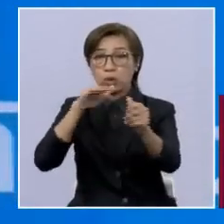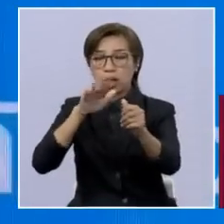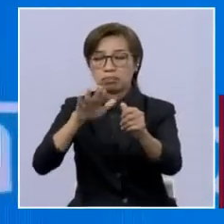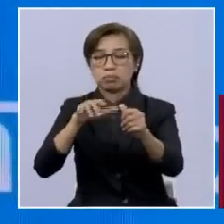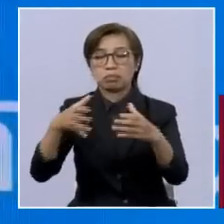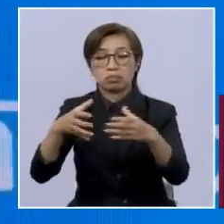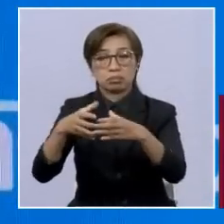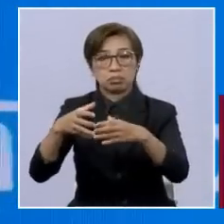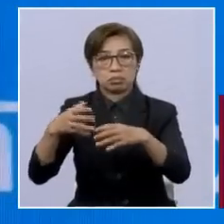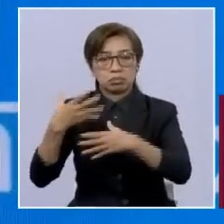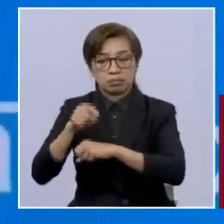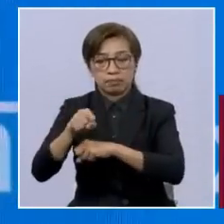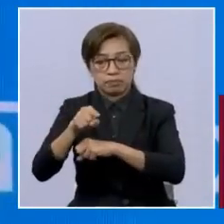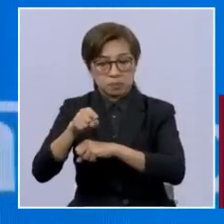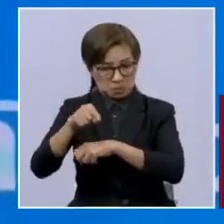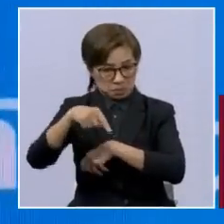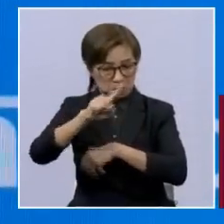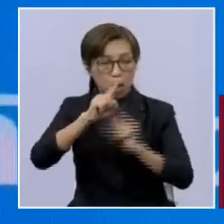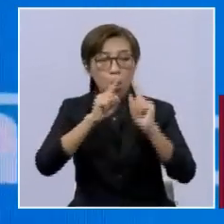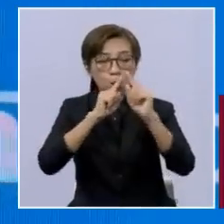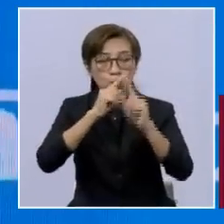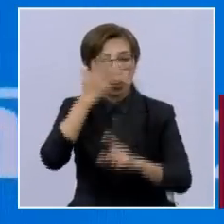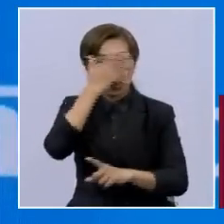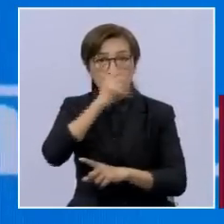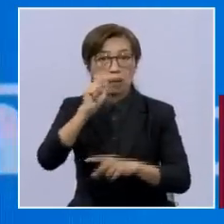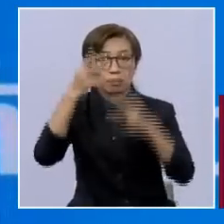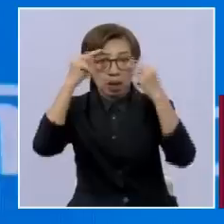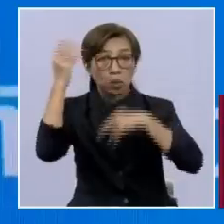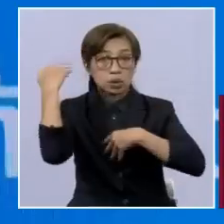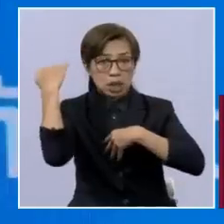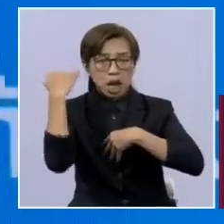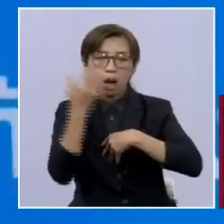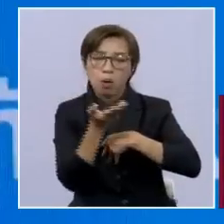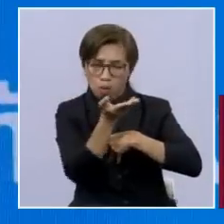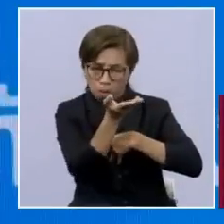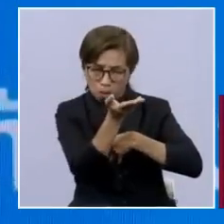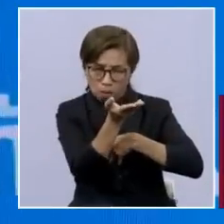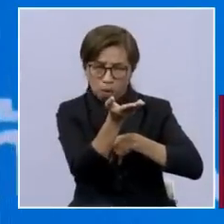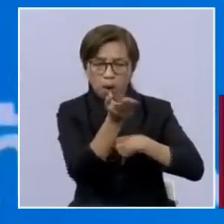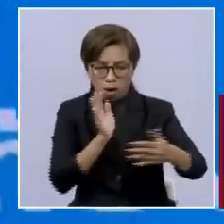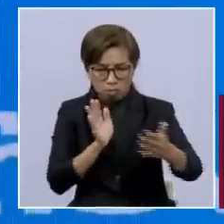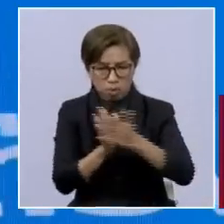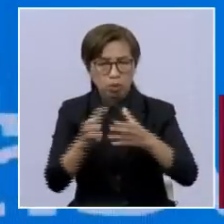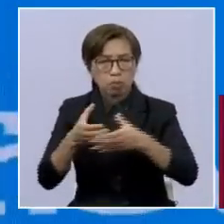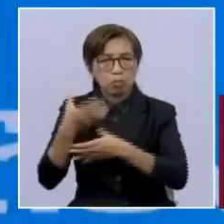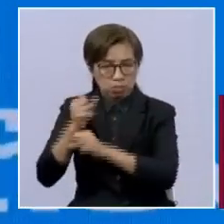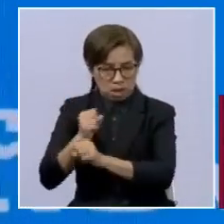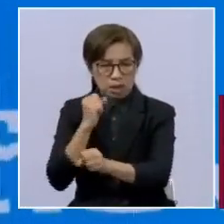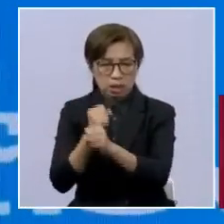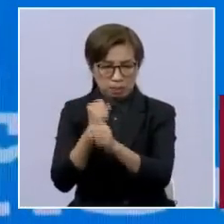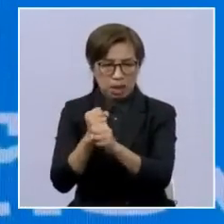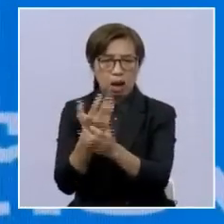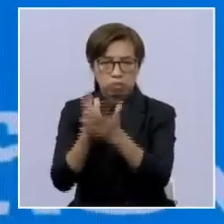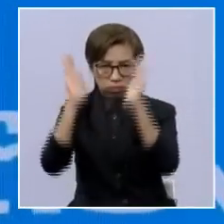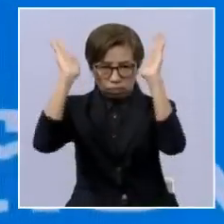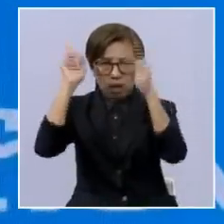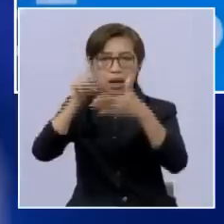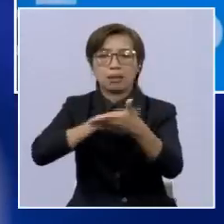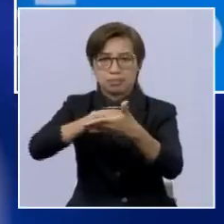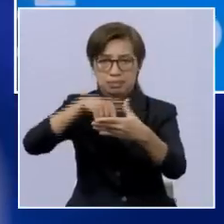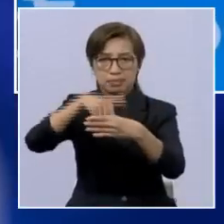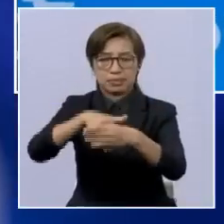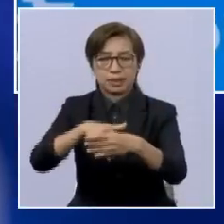ไปพูดคุยกับนายอภิสิทธิ์เวชชาชีวะอดีตนายกรัฐมนตรีให้กลับมาช่วยพรรคประชาธิปัตย์หาเสียงค่ะ เอาละครับท่านผู้ชมช่